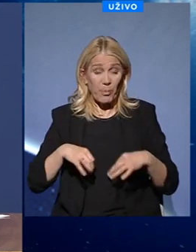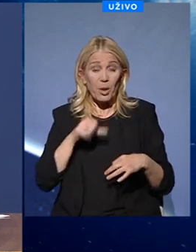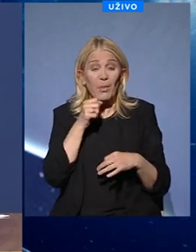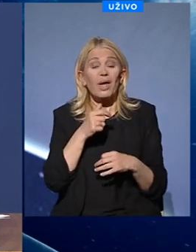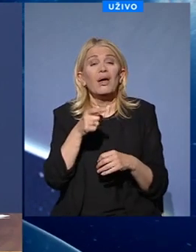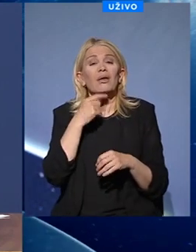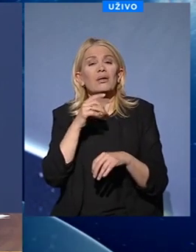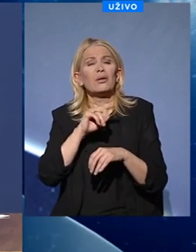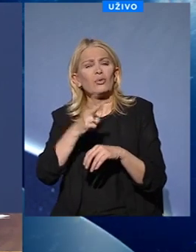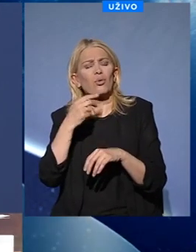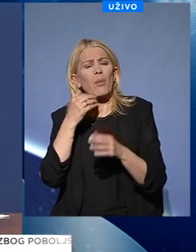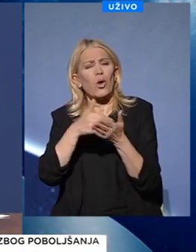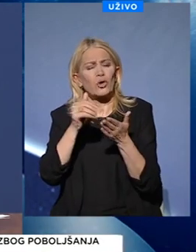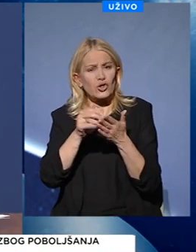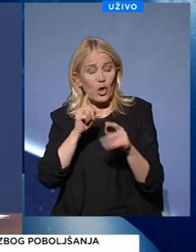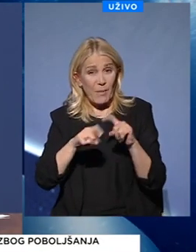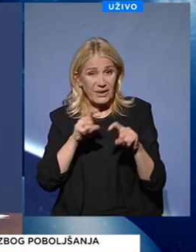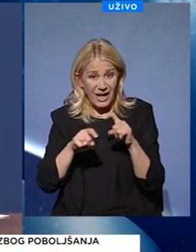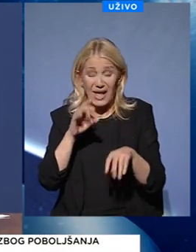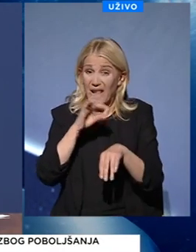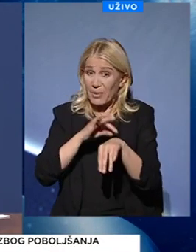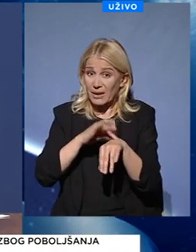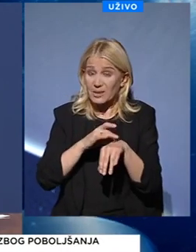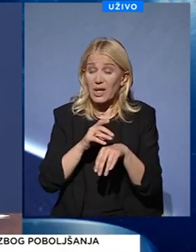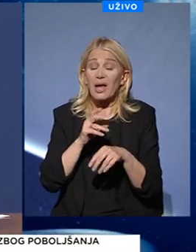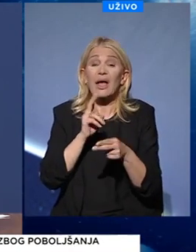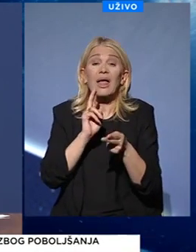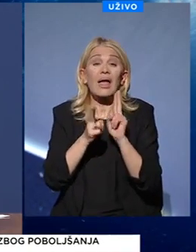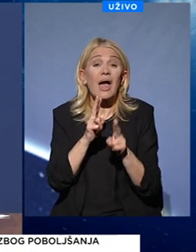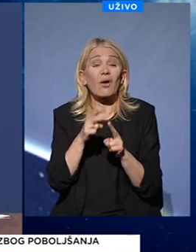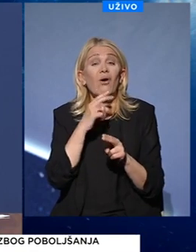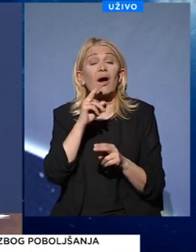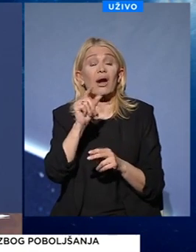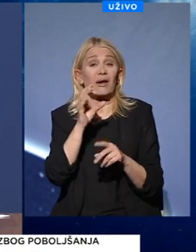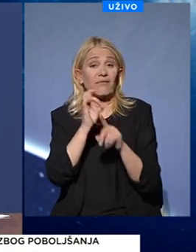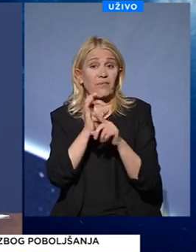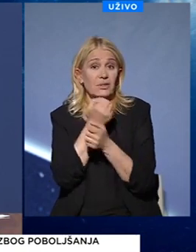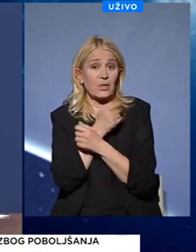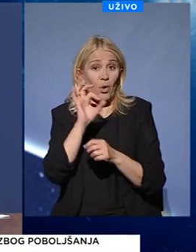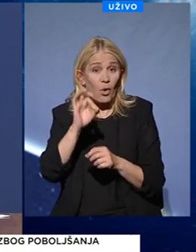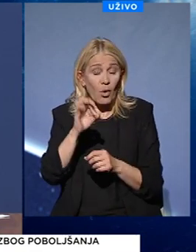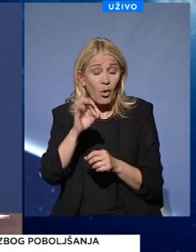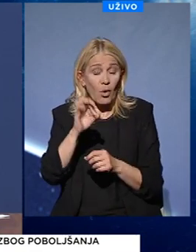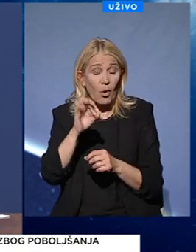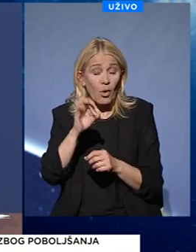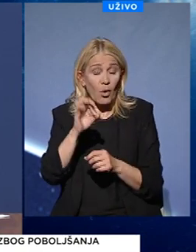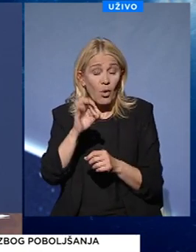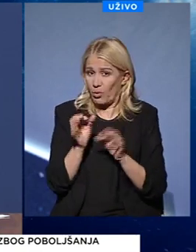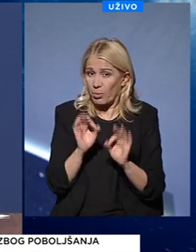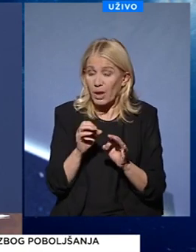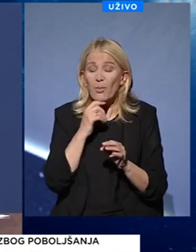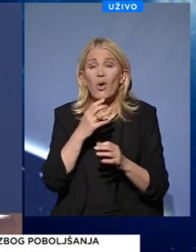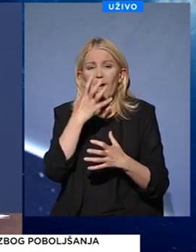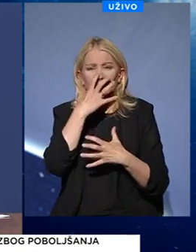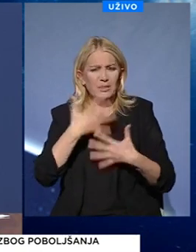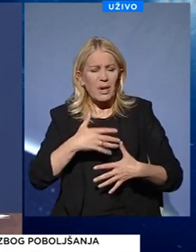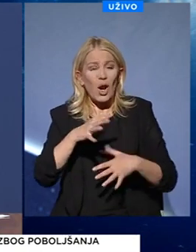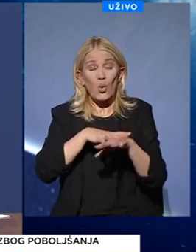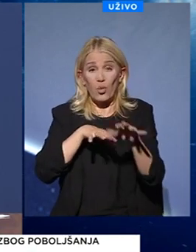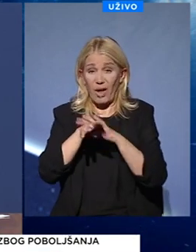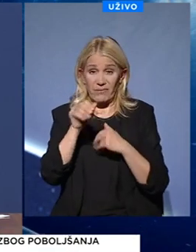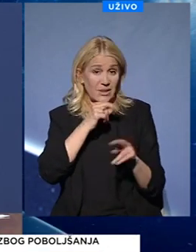i medicinskog potrošnog materijala? Na koji način RFZO nabavlja medicinsku opremu, respiratore, maske,